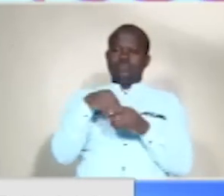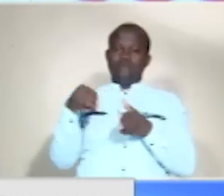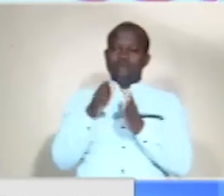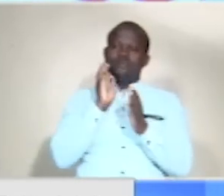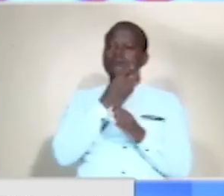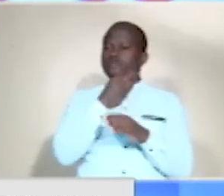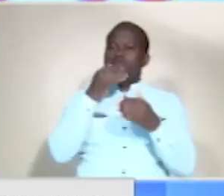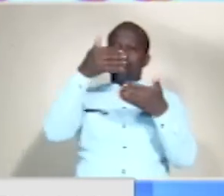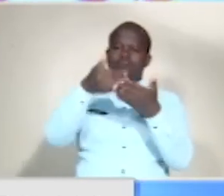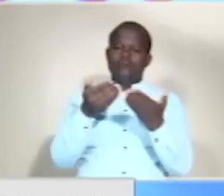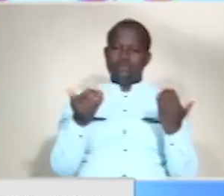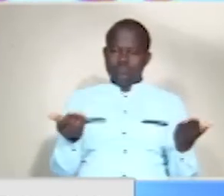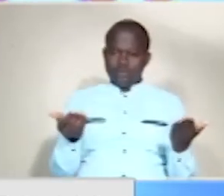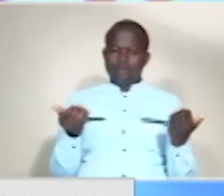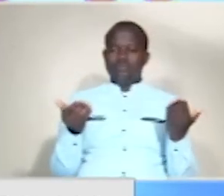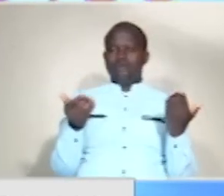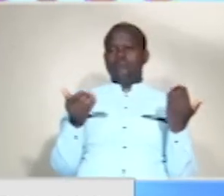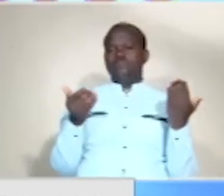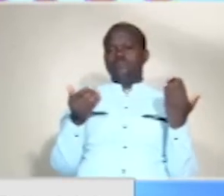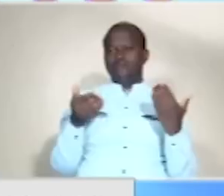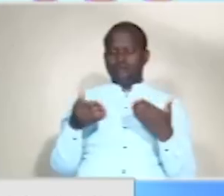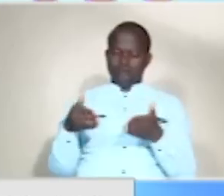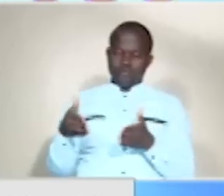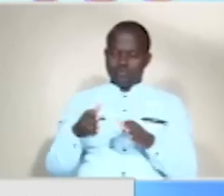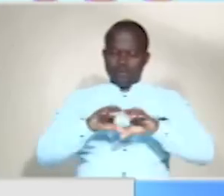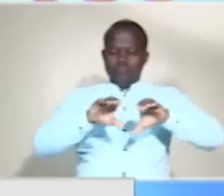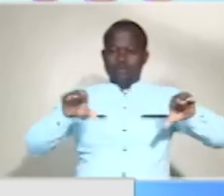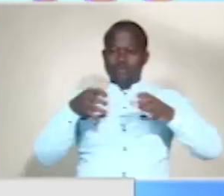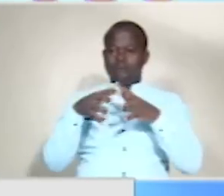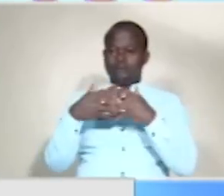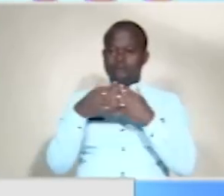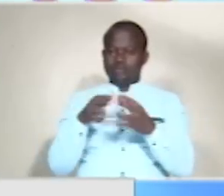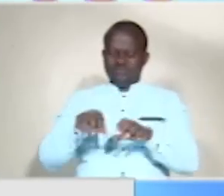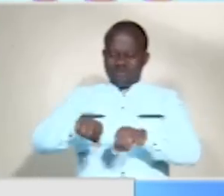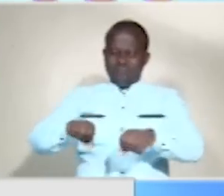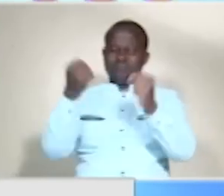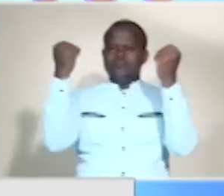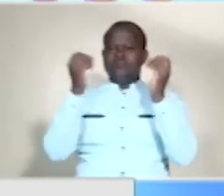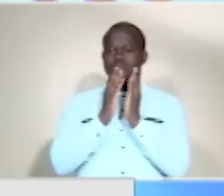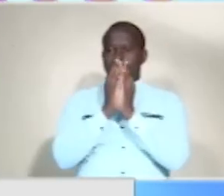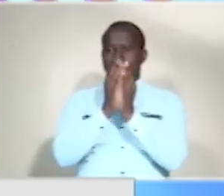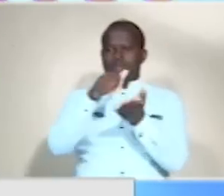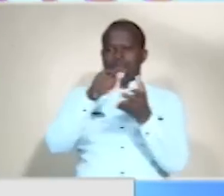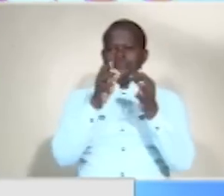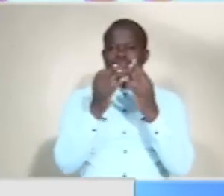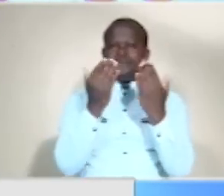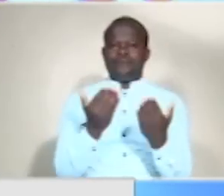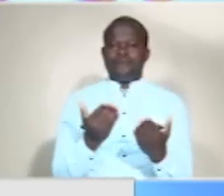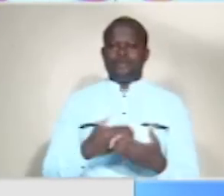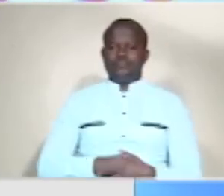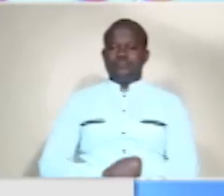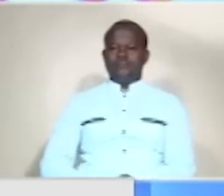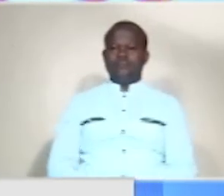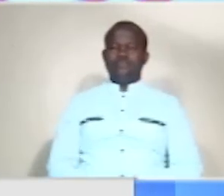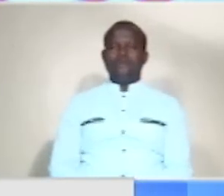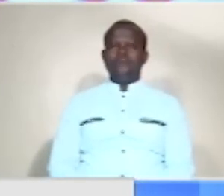y'amazi kurindaho imashini ziza zikayaca abaturage bakabura amazi i Rusizi. Inkuru irambuye turagezwa na mugenzi wacu Janine Ndayizeye